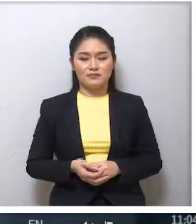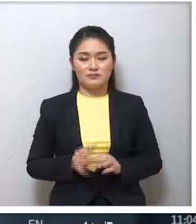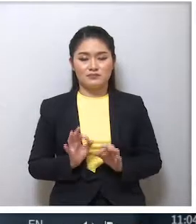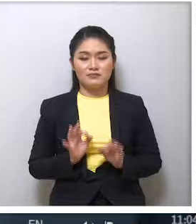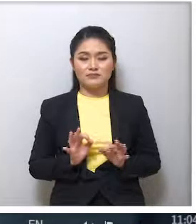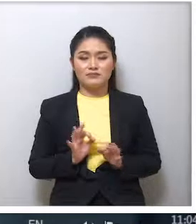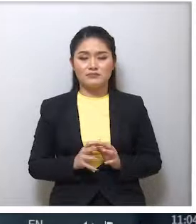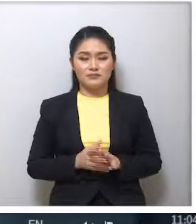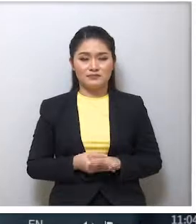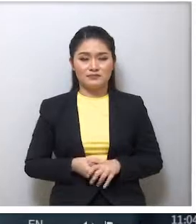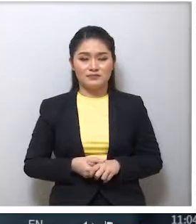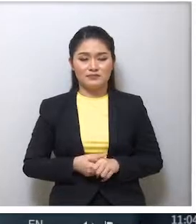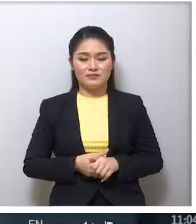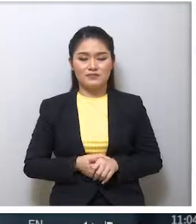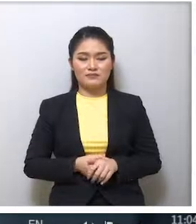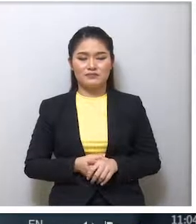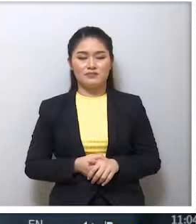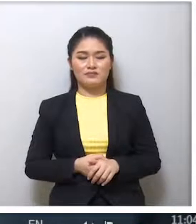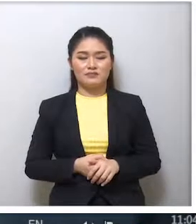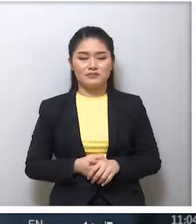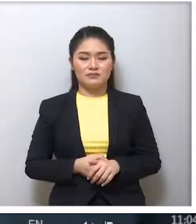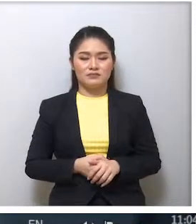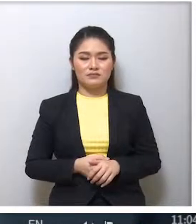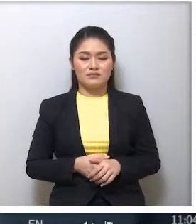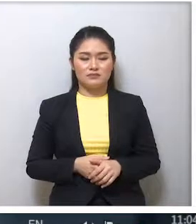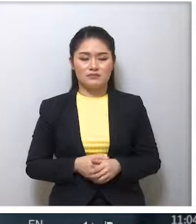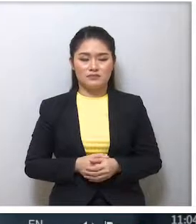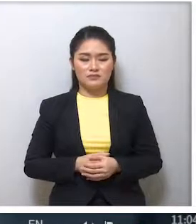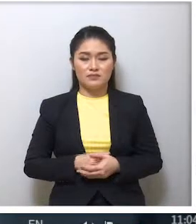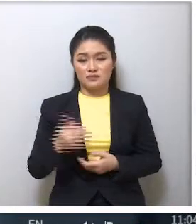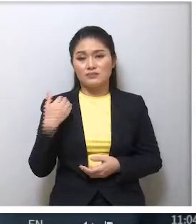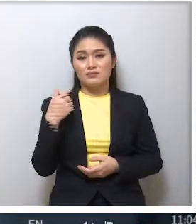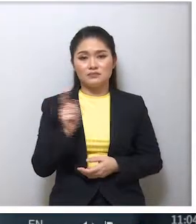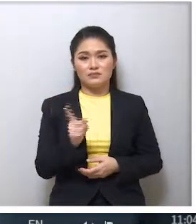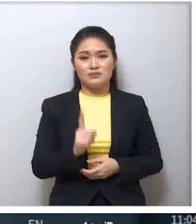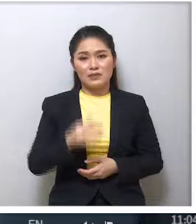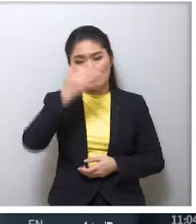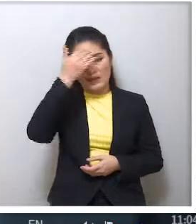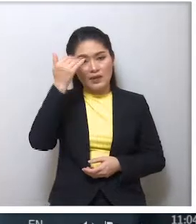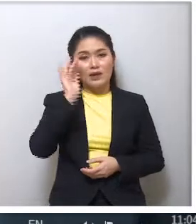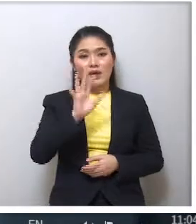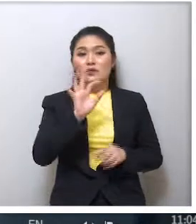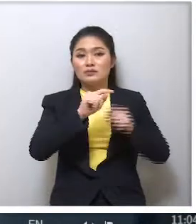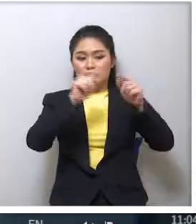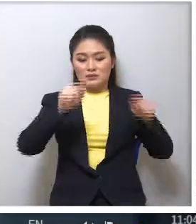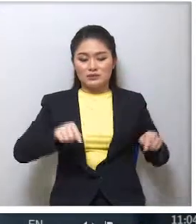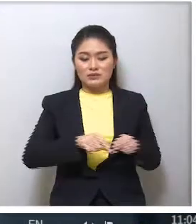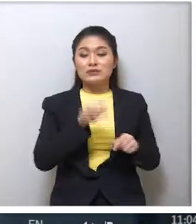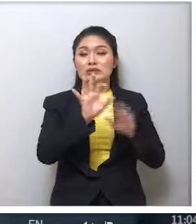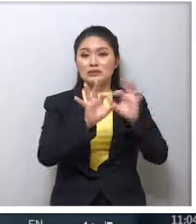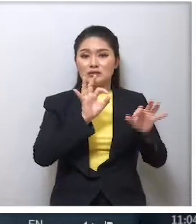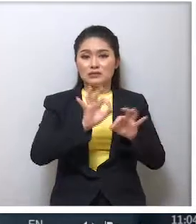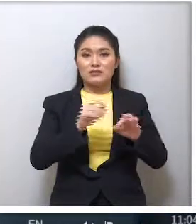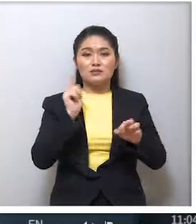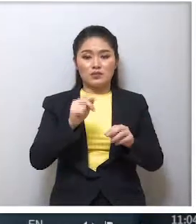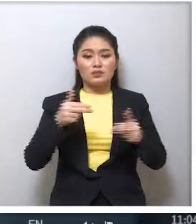เสร็จแล้วก็กด Render คราวนี้ อย่าลืมต้องมาเลือกหน้าจอที่เป็น